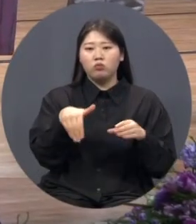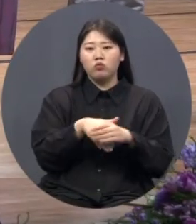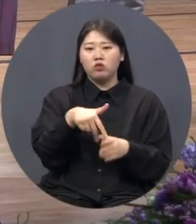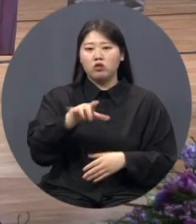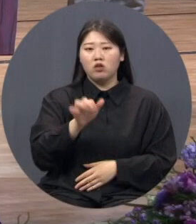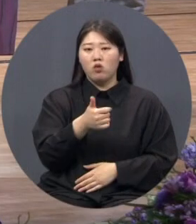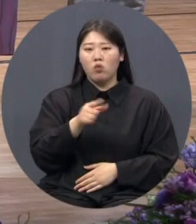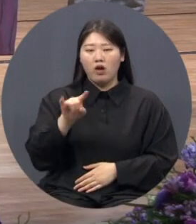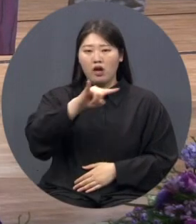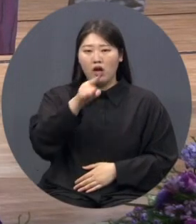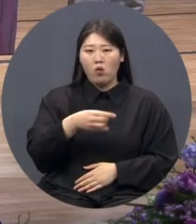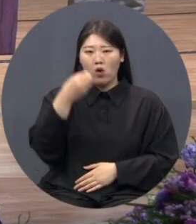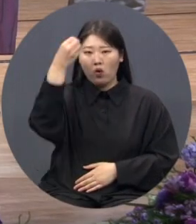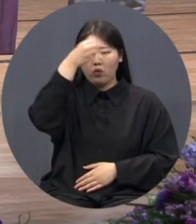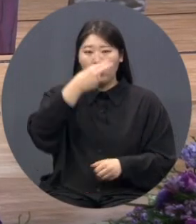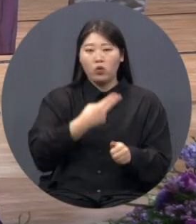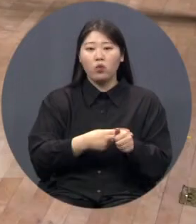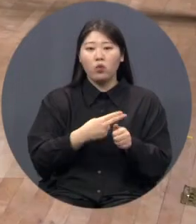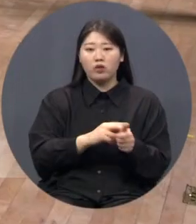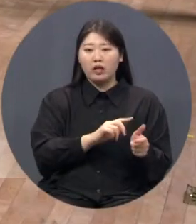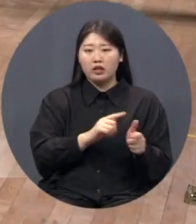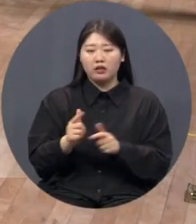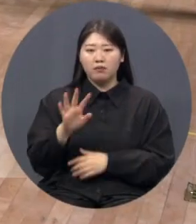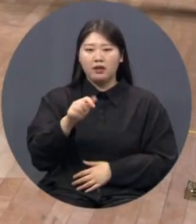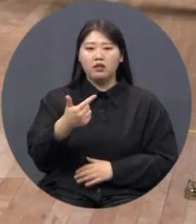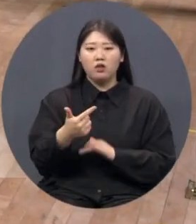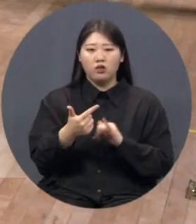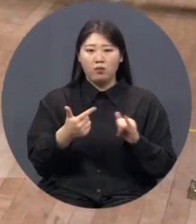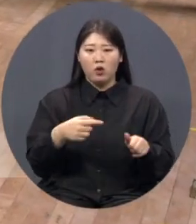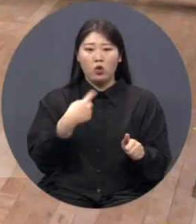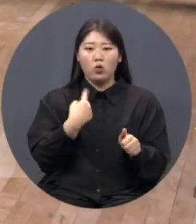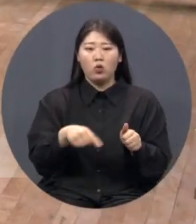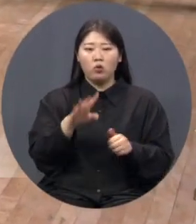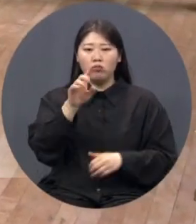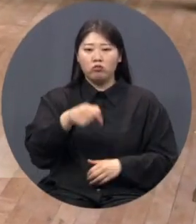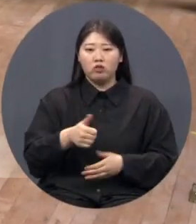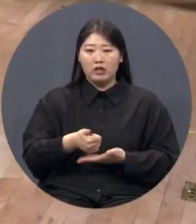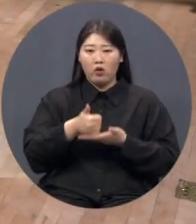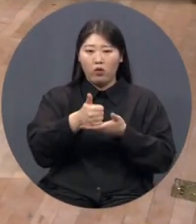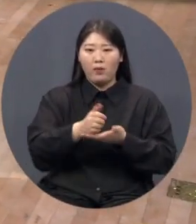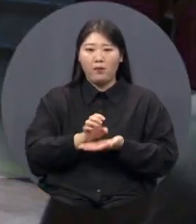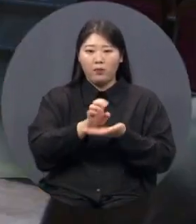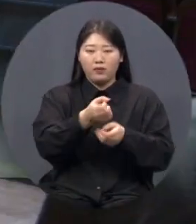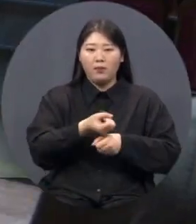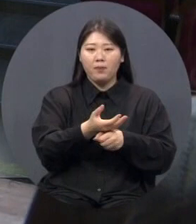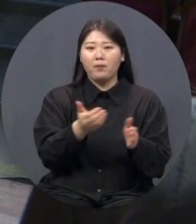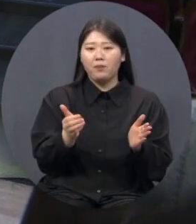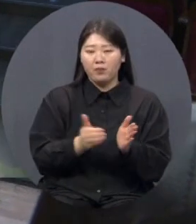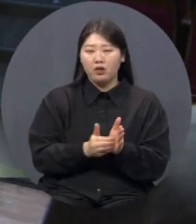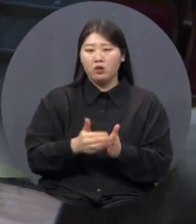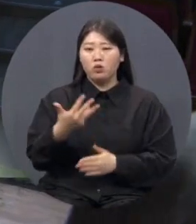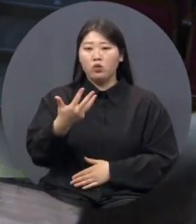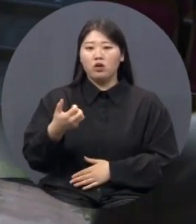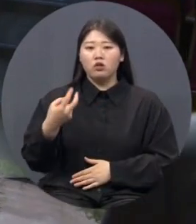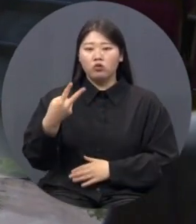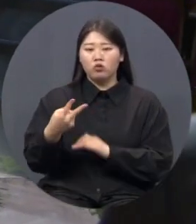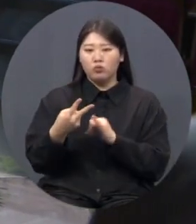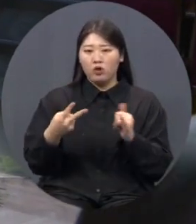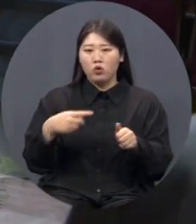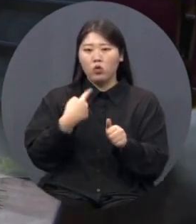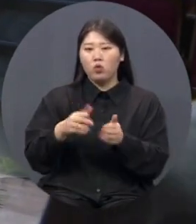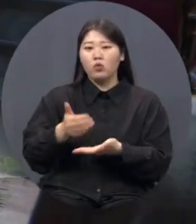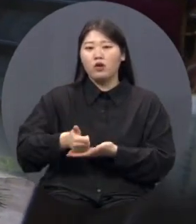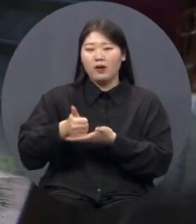애월고 교사 등 46명이 교육부 장관 표창을, 변영철 제주고 교사 등 82명이 제주도